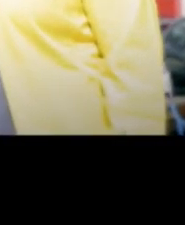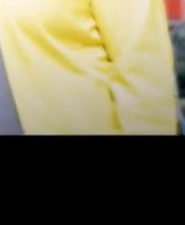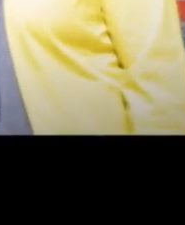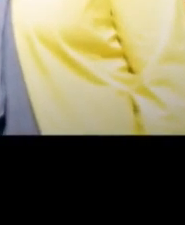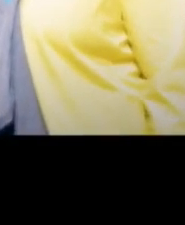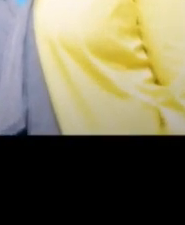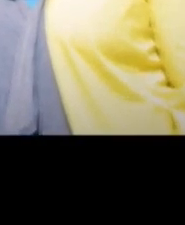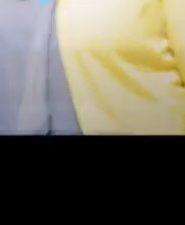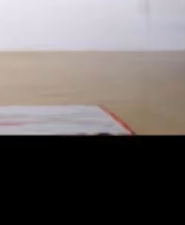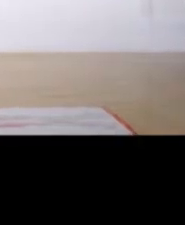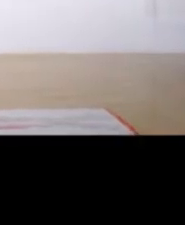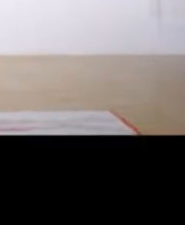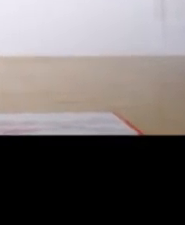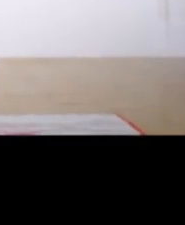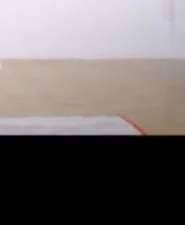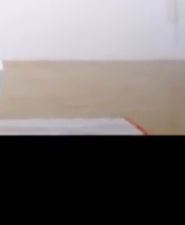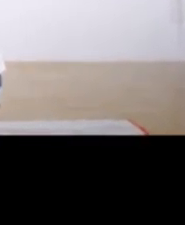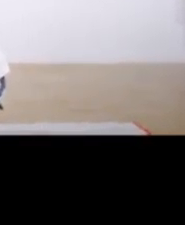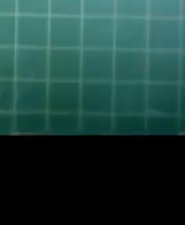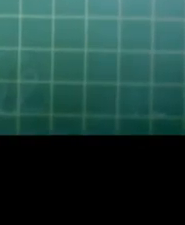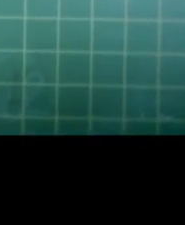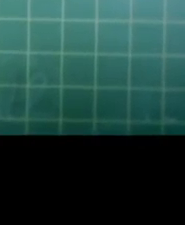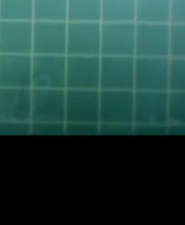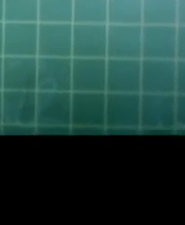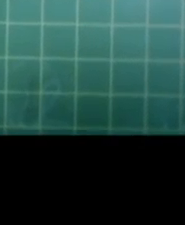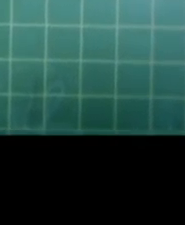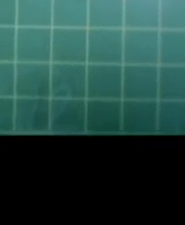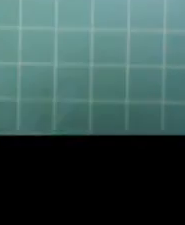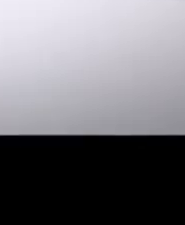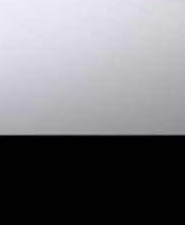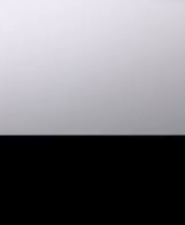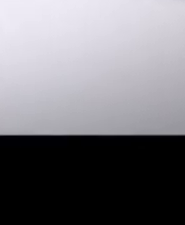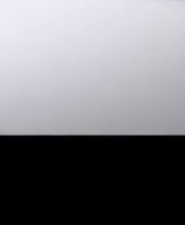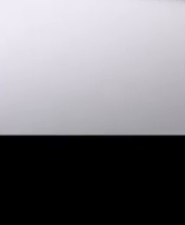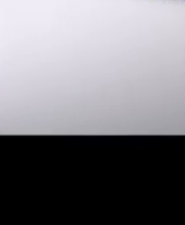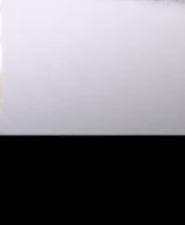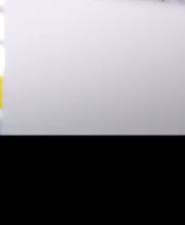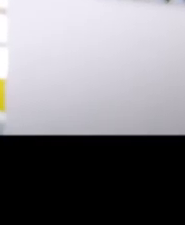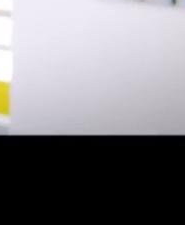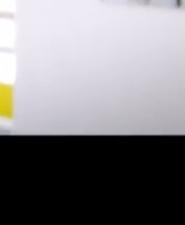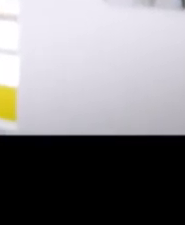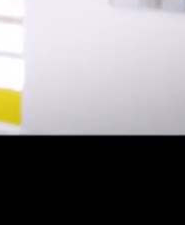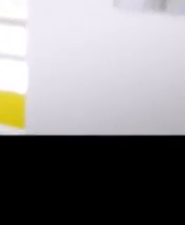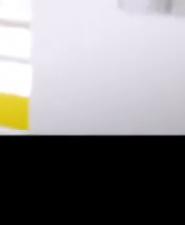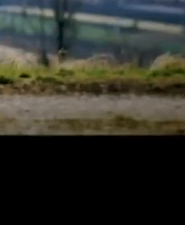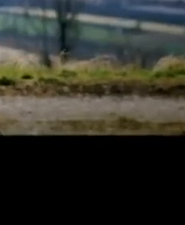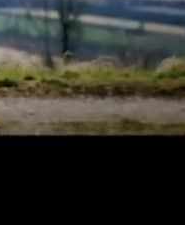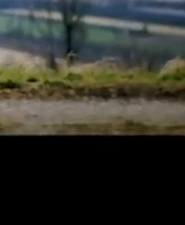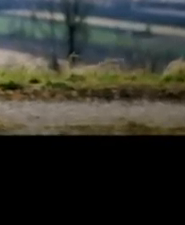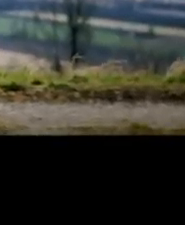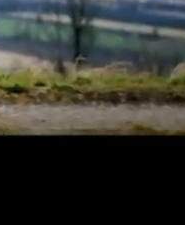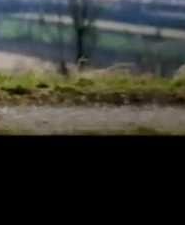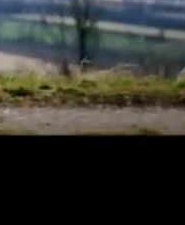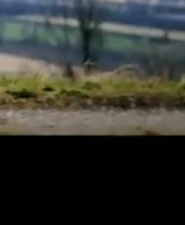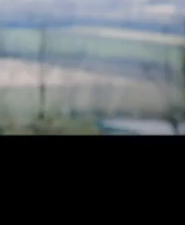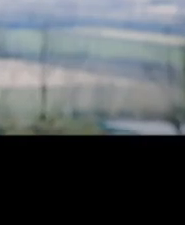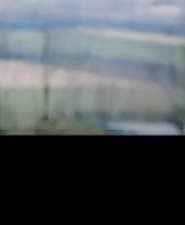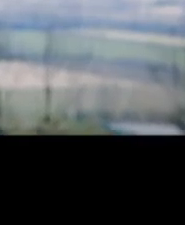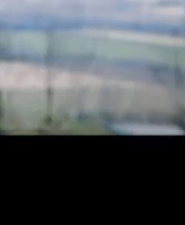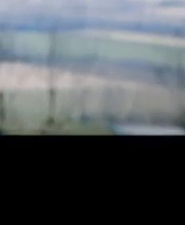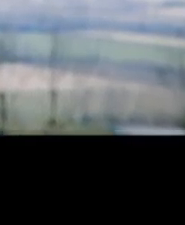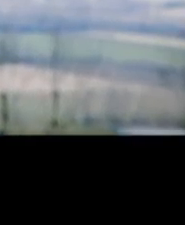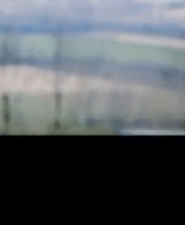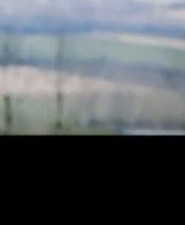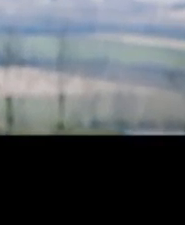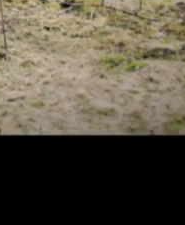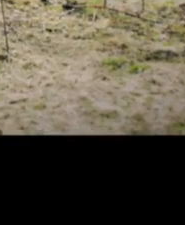voran. Wir sind die bunten Ideen. Wir sind die mutige Zukunft. Wir sind der Blick in die